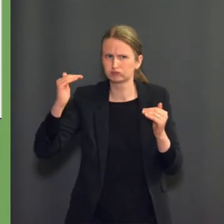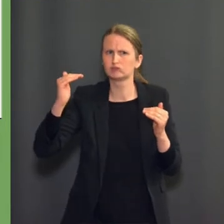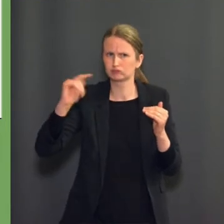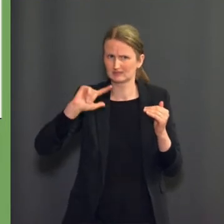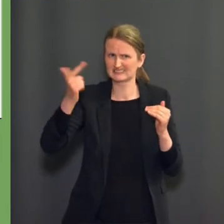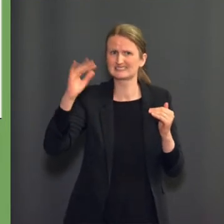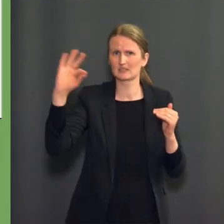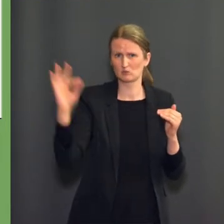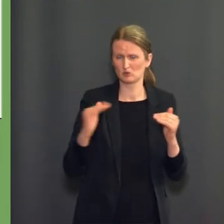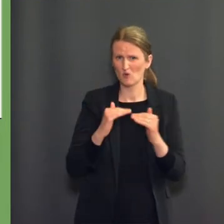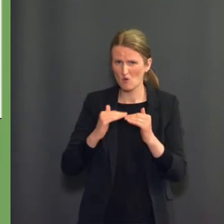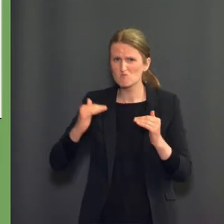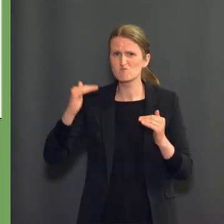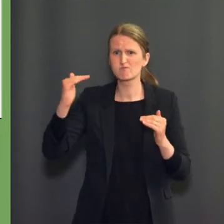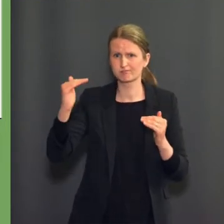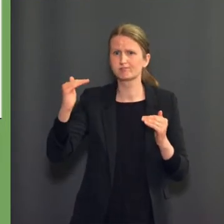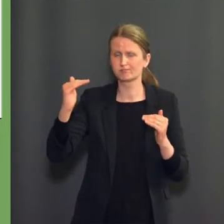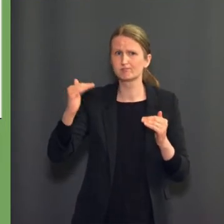17%.